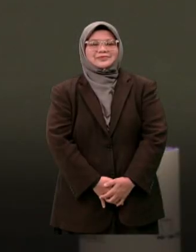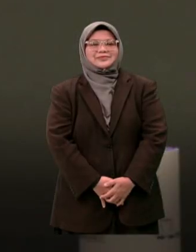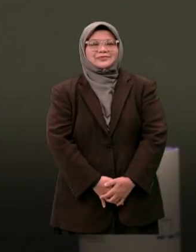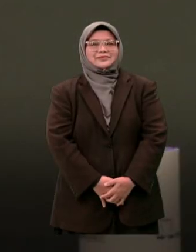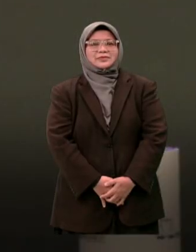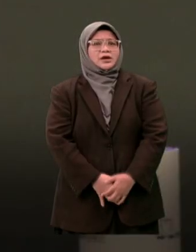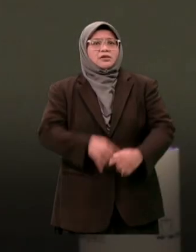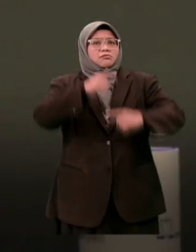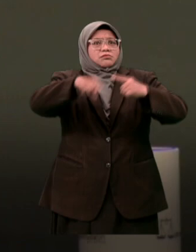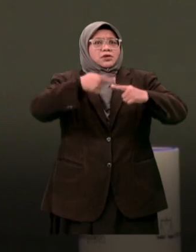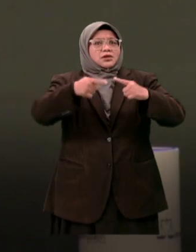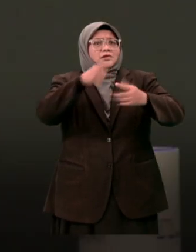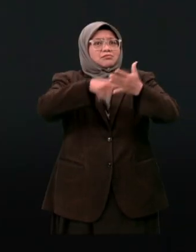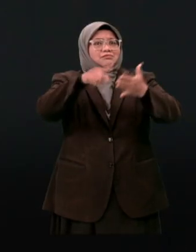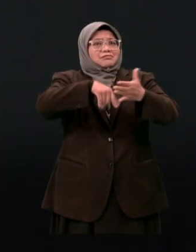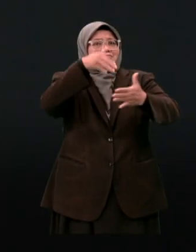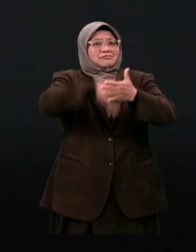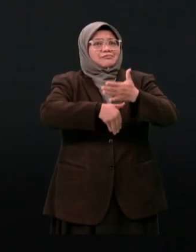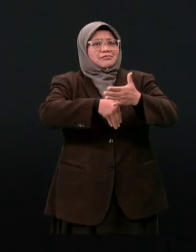bila